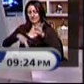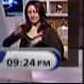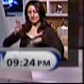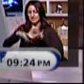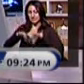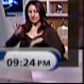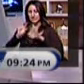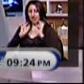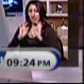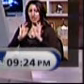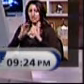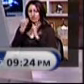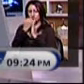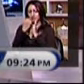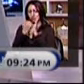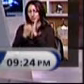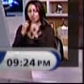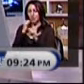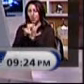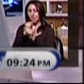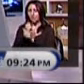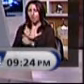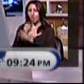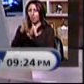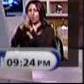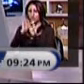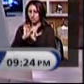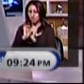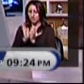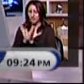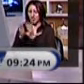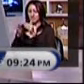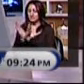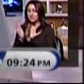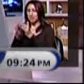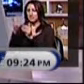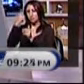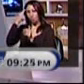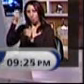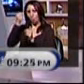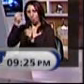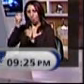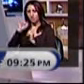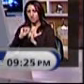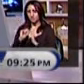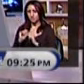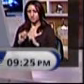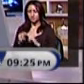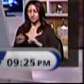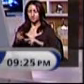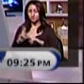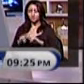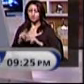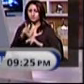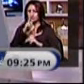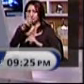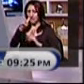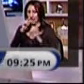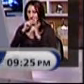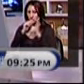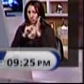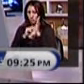هناك نظام ديمقراطي شرعي مستقر وله احزاب معارضة. انما في واقع الامر منذ الاعلان الدستوري